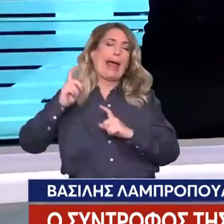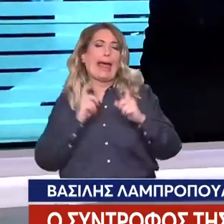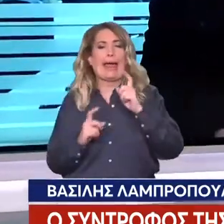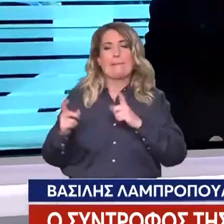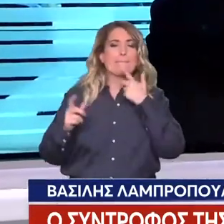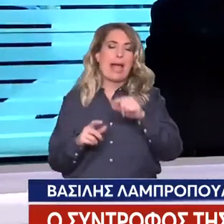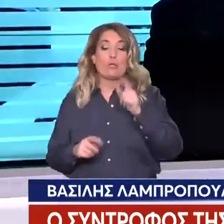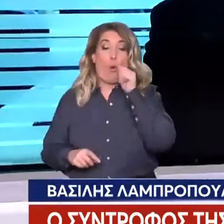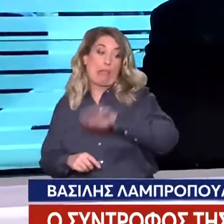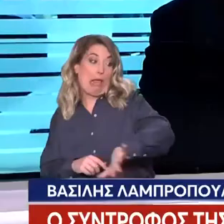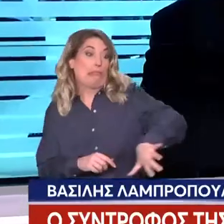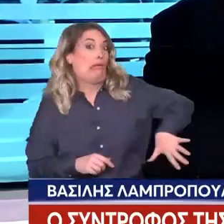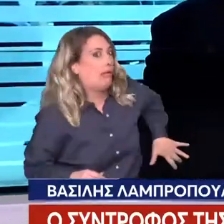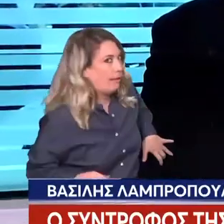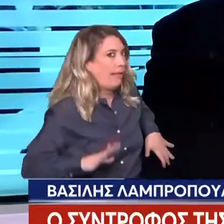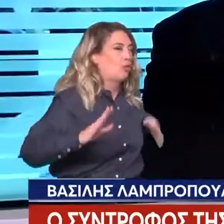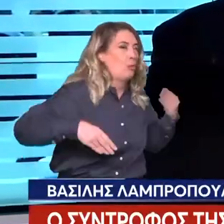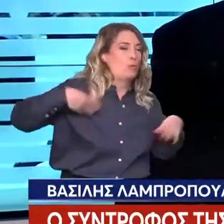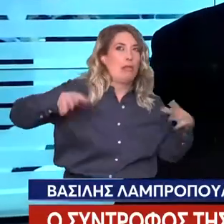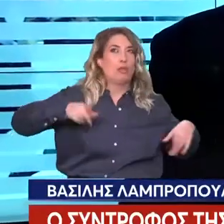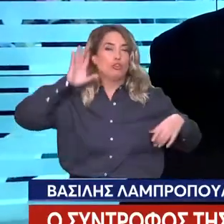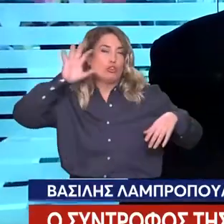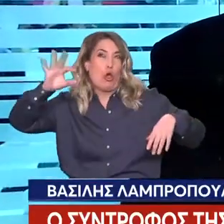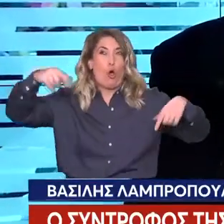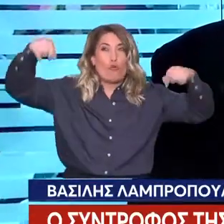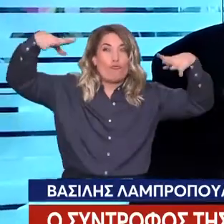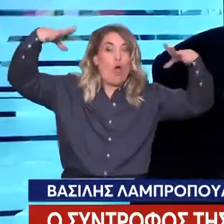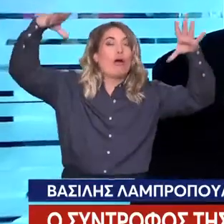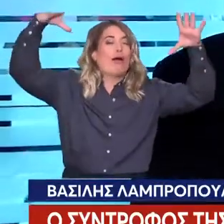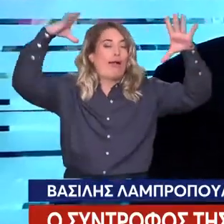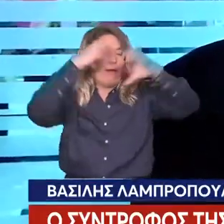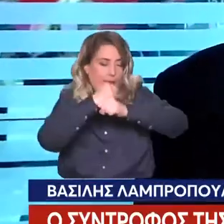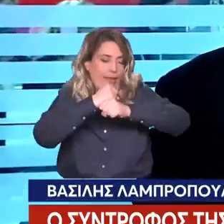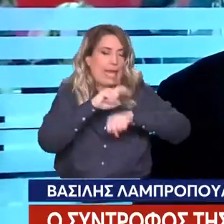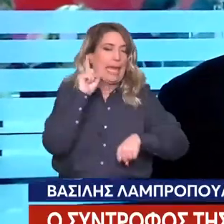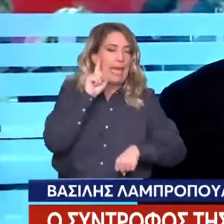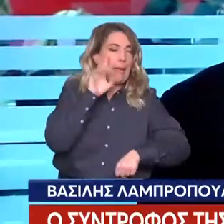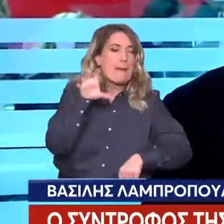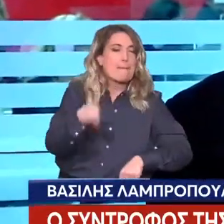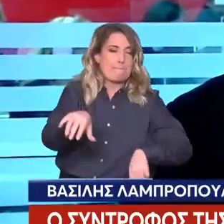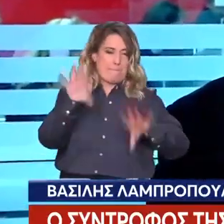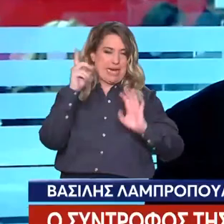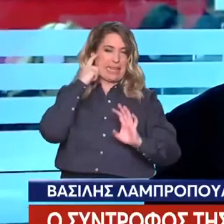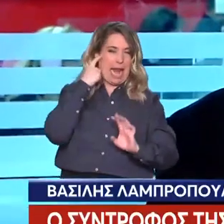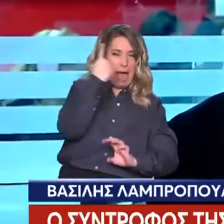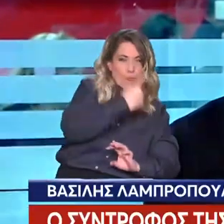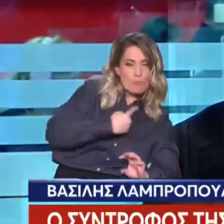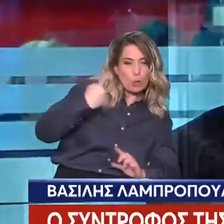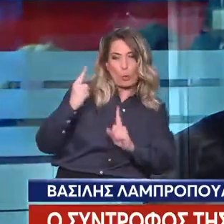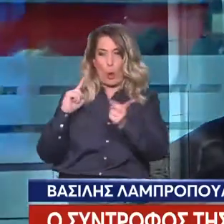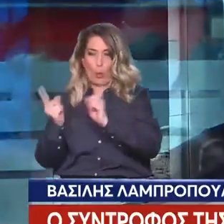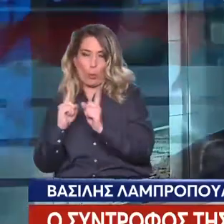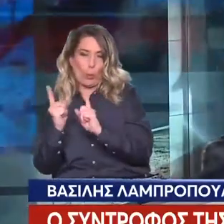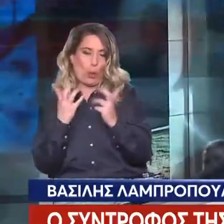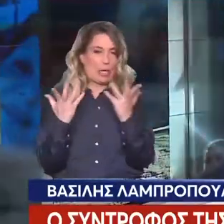γυναίκα, κλείνουν τα φώτα, το σχέδιο ήταν να κλείσουν τα φώτα προκειμένου να μην καταλαβαίνει η γυναίκα τι συμβαίνει, και από την